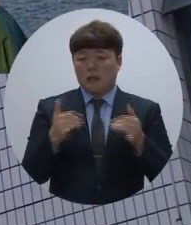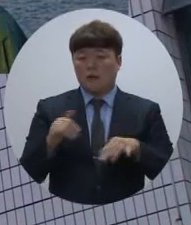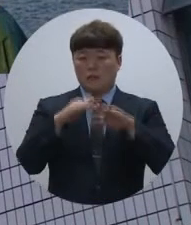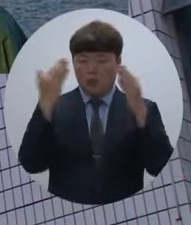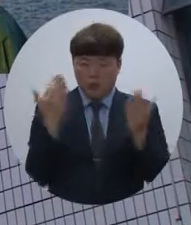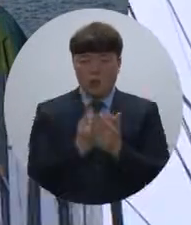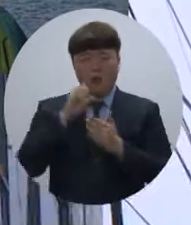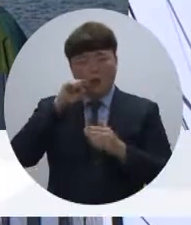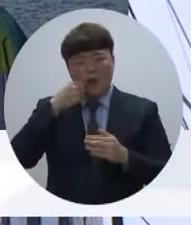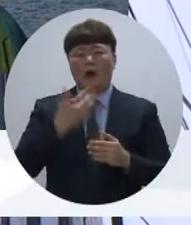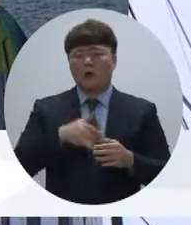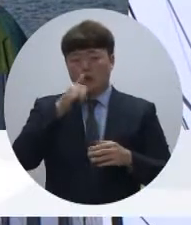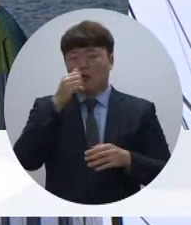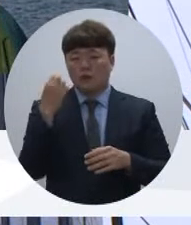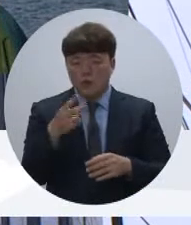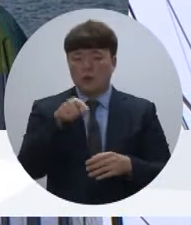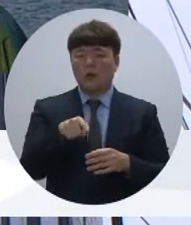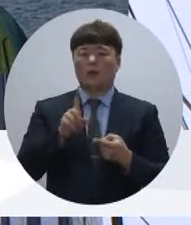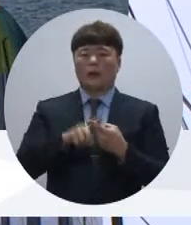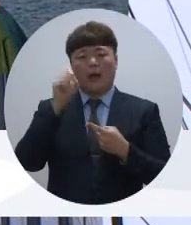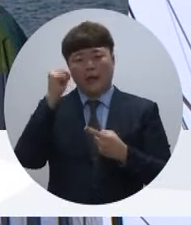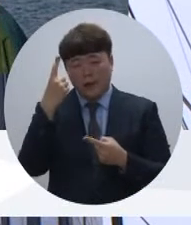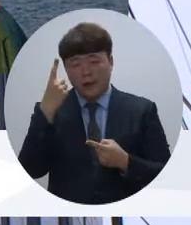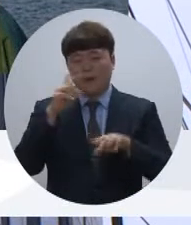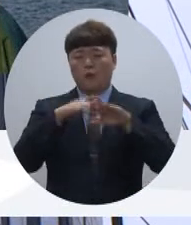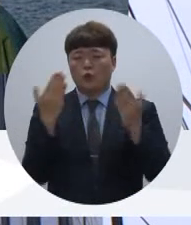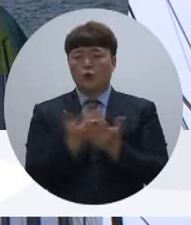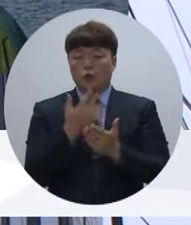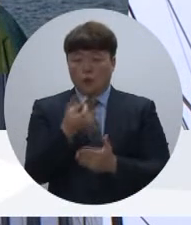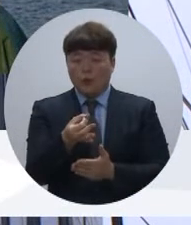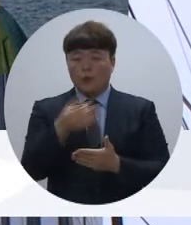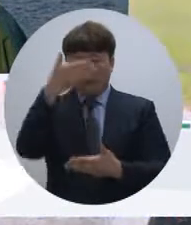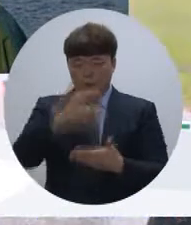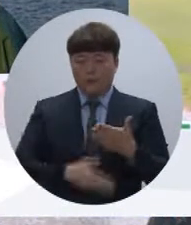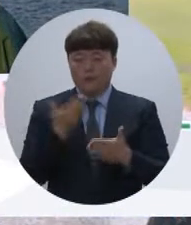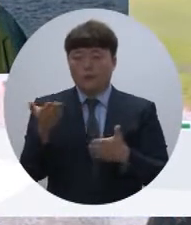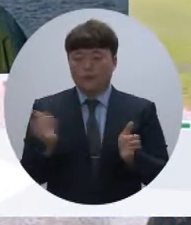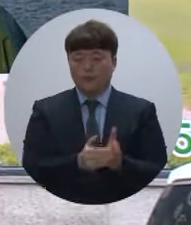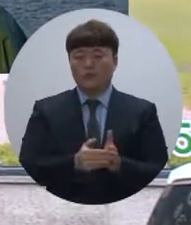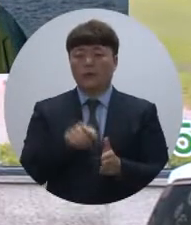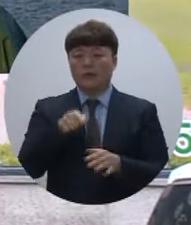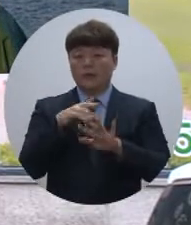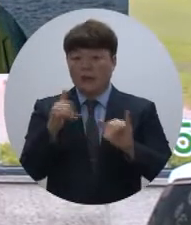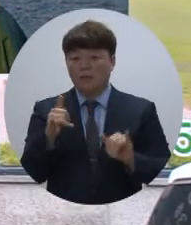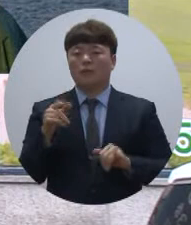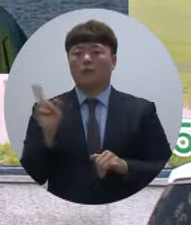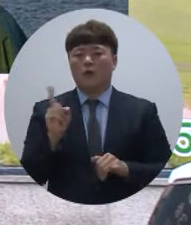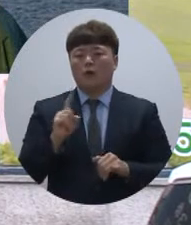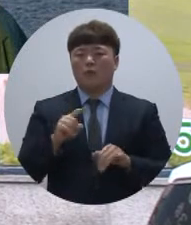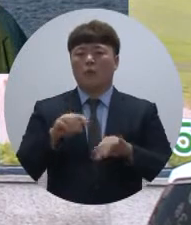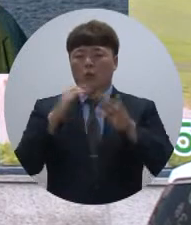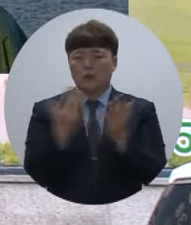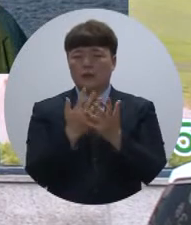1호 플라자에 입주한 전 업소의 1개월분 임대료를 전액 감면했습니다. 성재경 씨는 모든 분들이